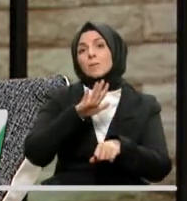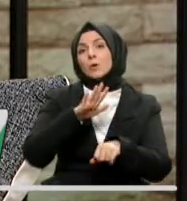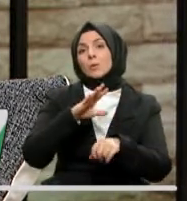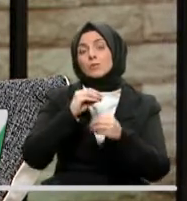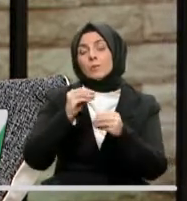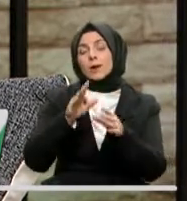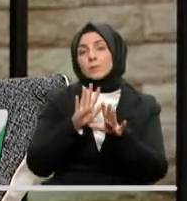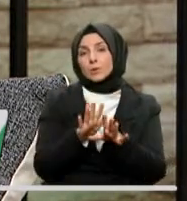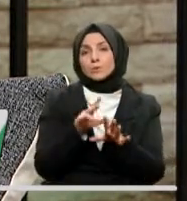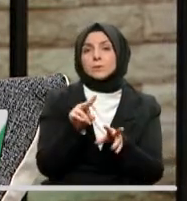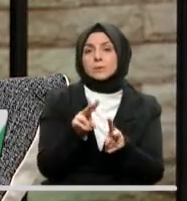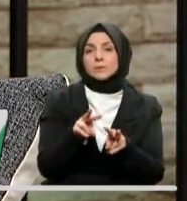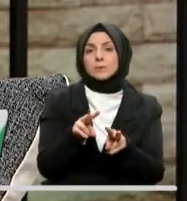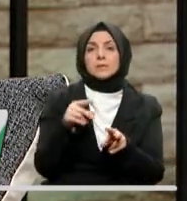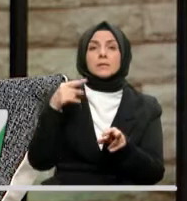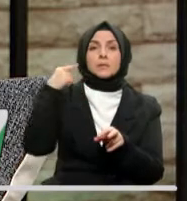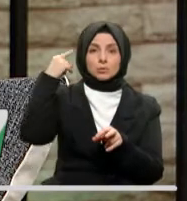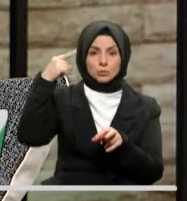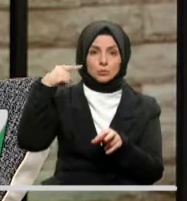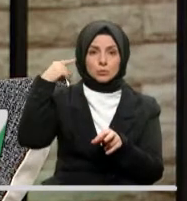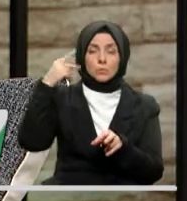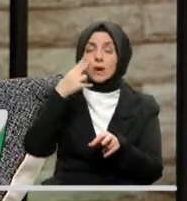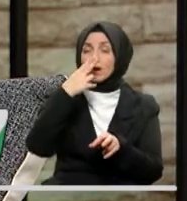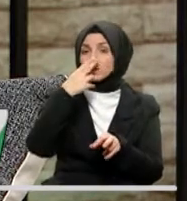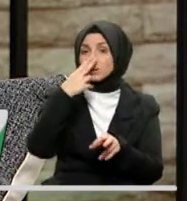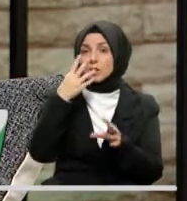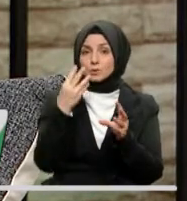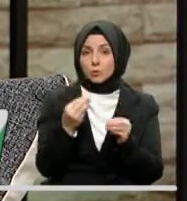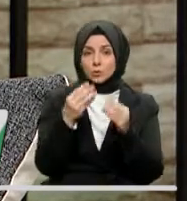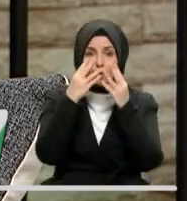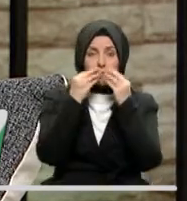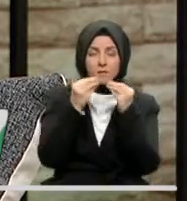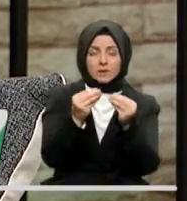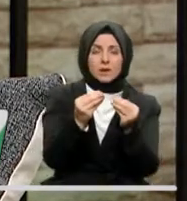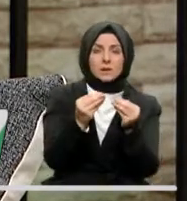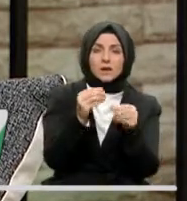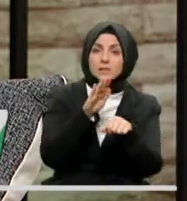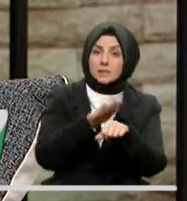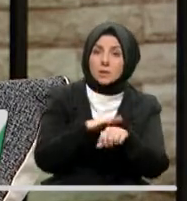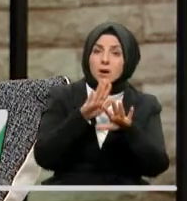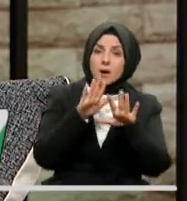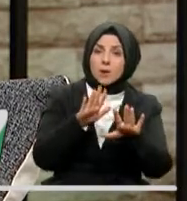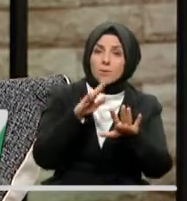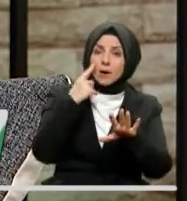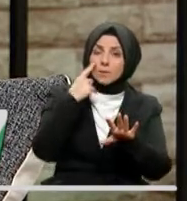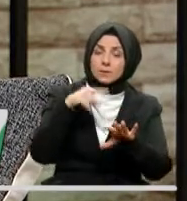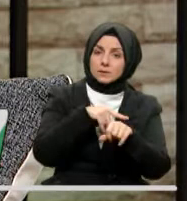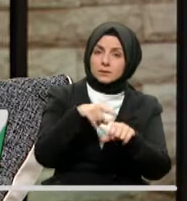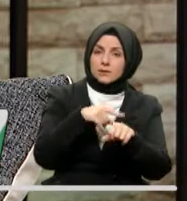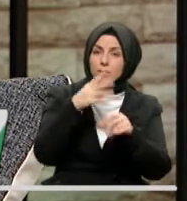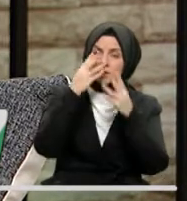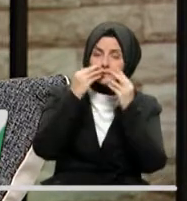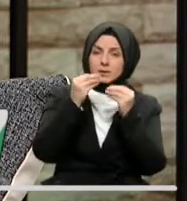biraz önce dediğim gibi hem fedakarlık noktasında fedakarlık yapar ama bakıldığında fedakarlığı